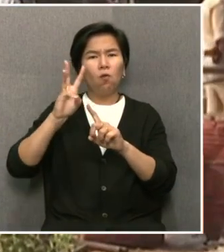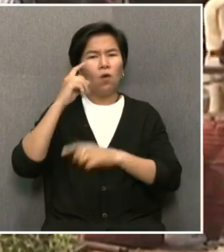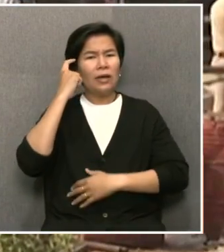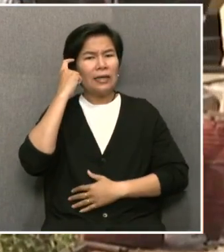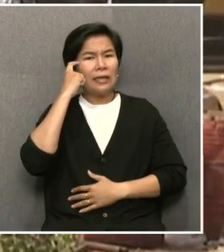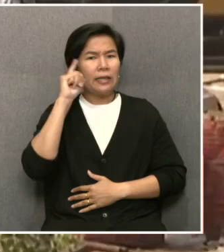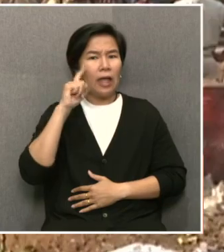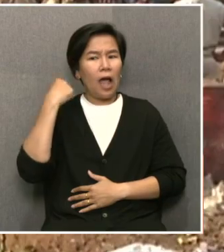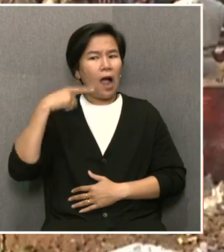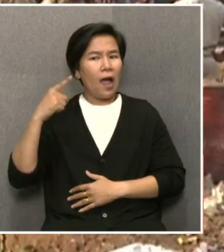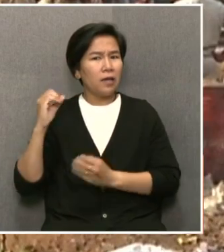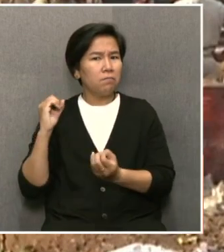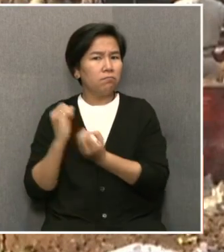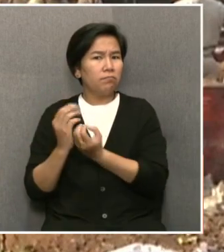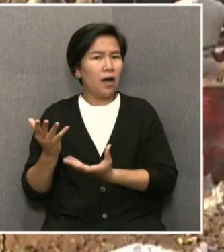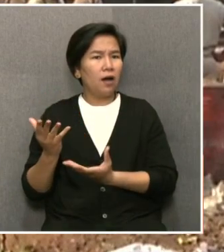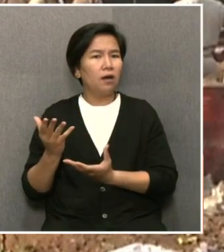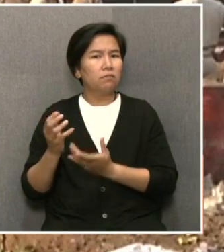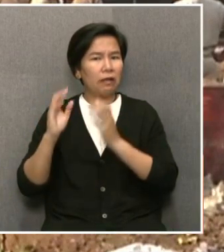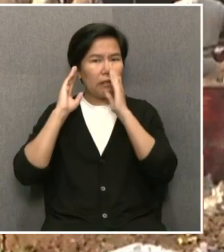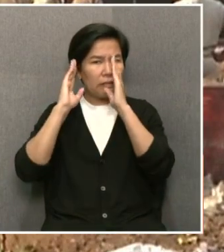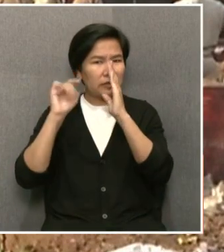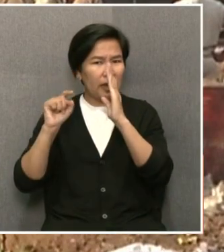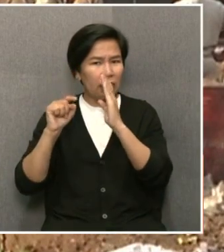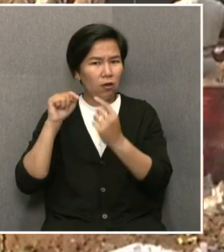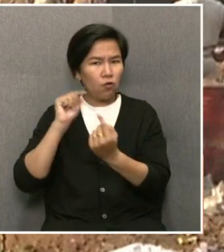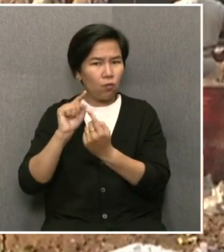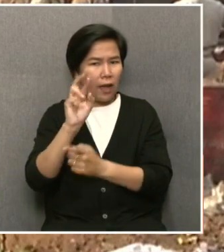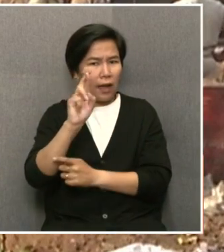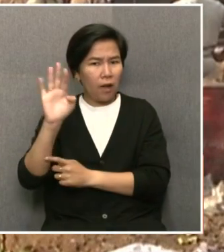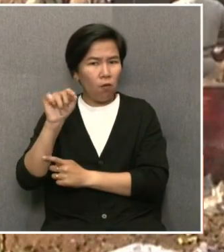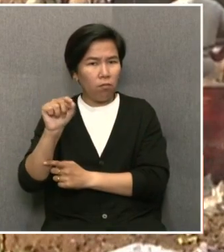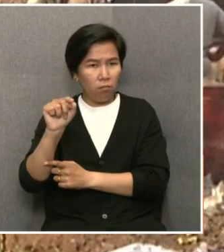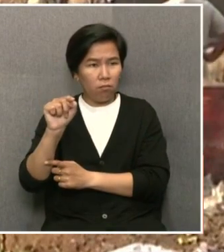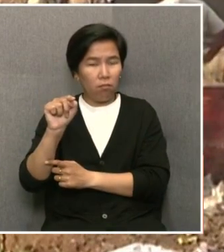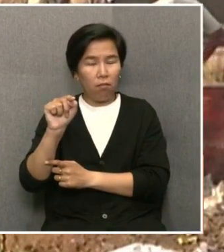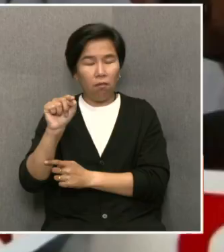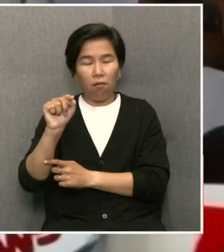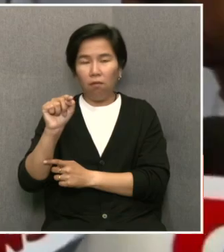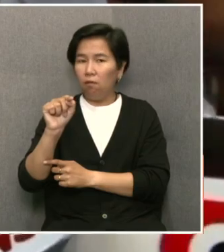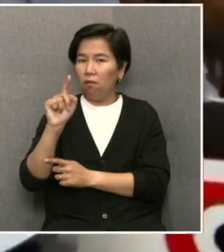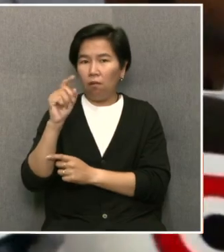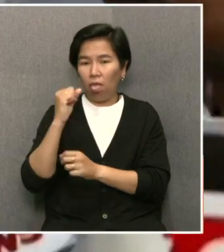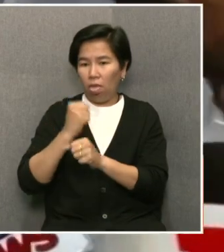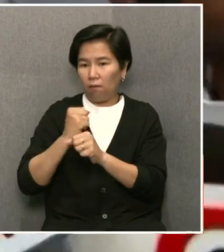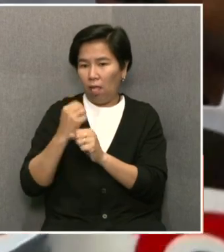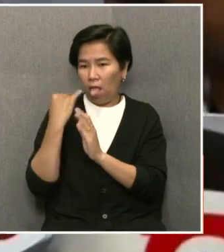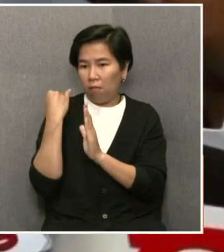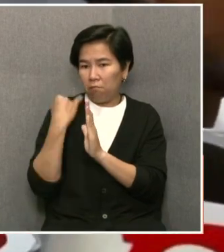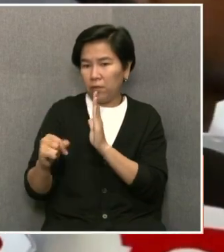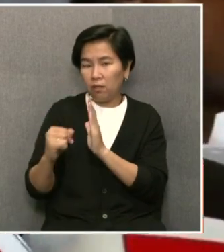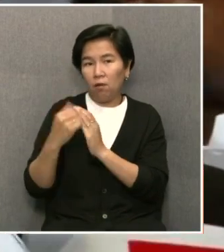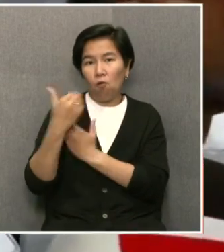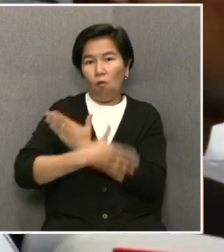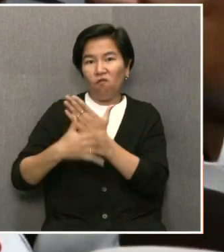โดยอาจมีใครสักคนนึงจงใจไปยุ่งเกี่ยวกับระบบให้สัญญาณอตอัตโนมัติทำงานผิดพลาดจนเป็นเหตุให้